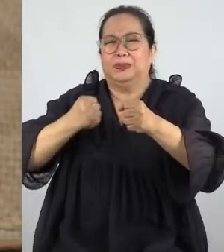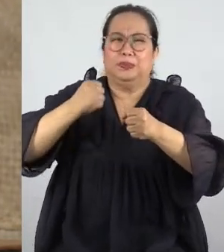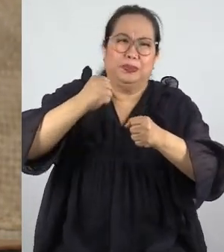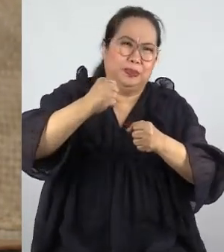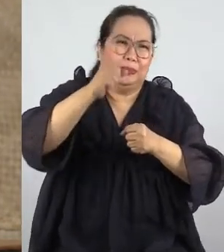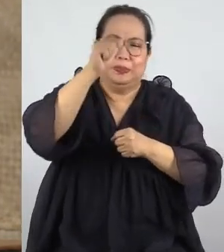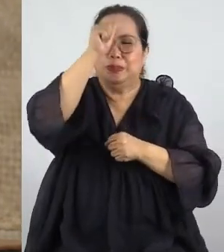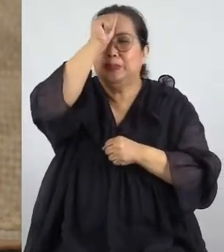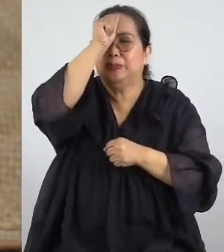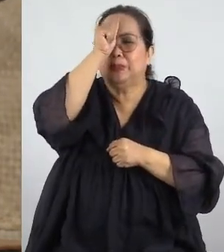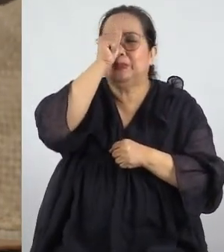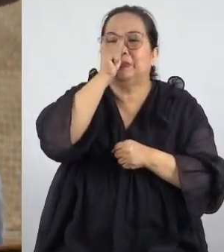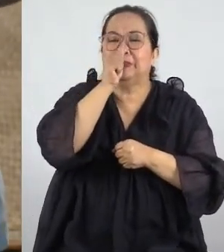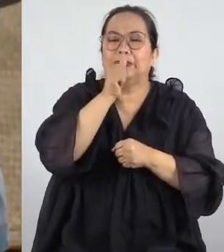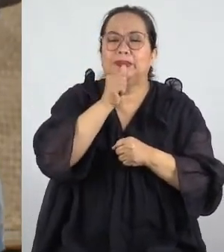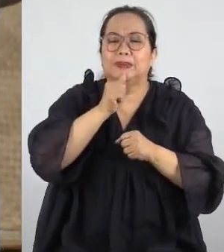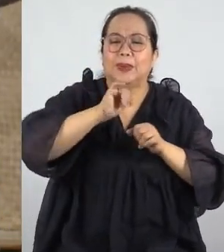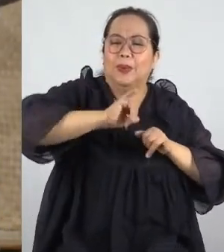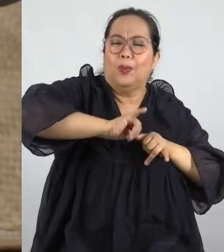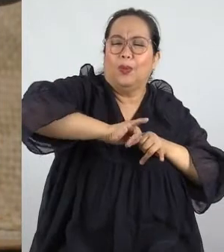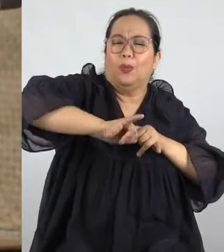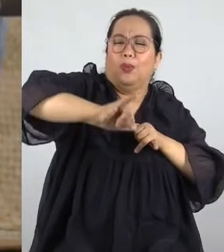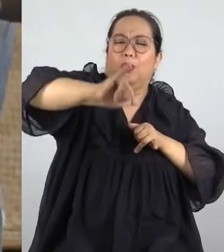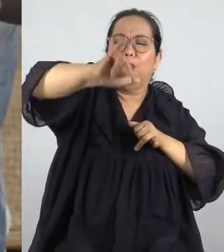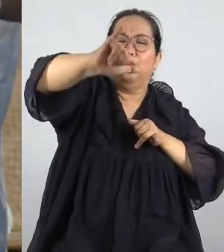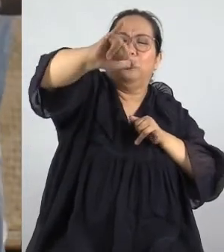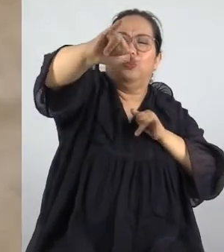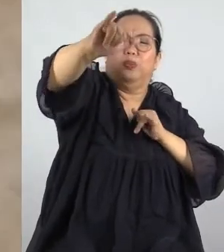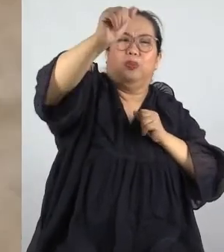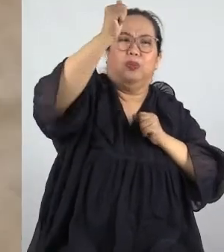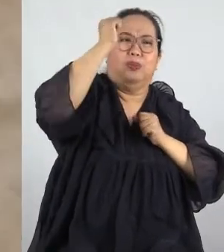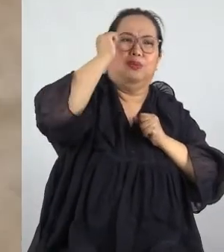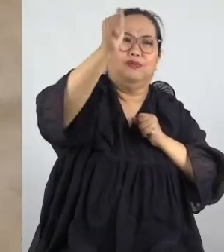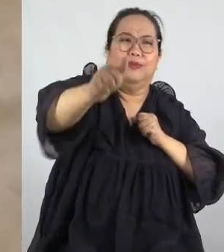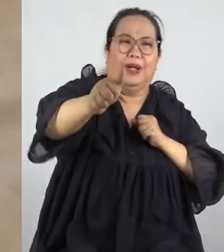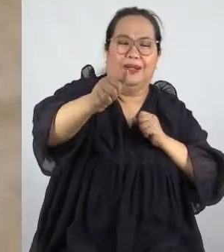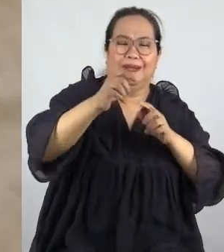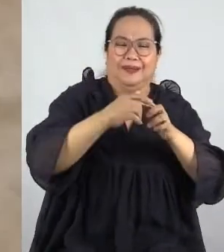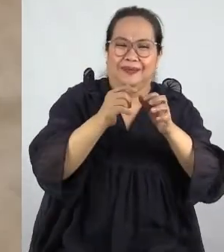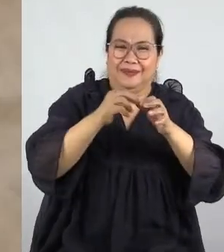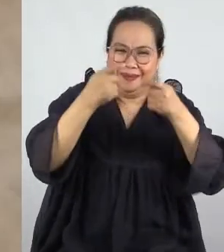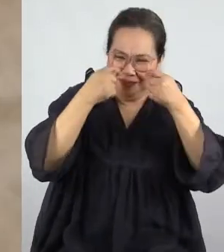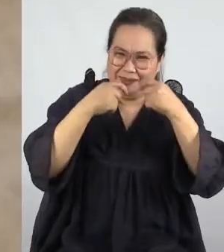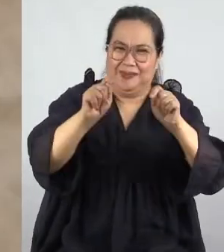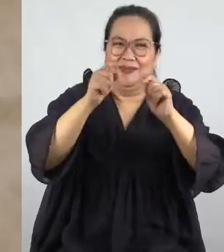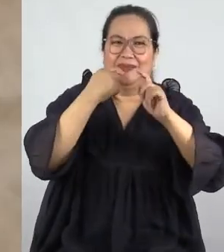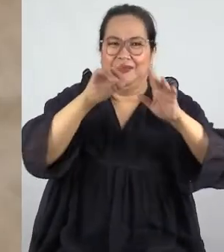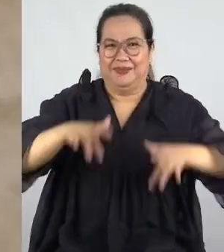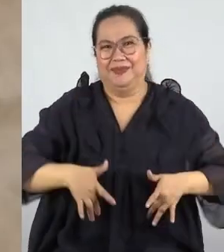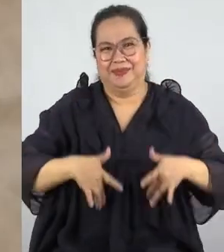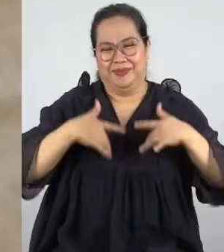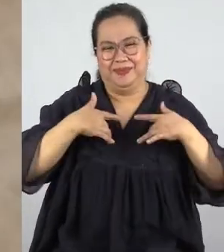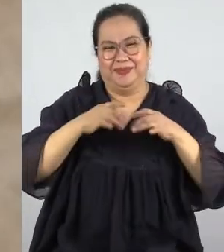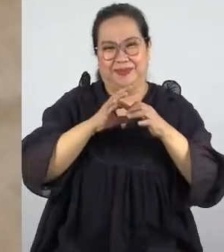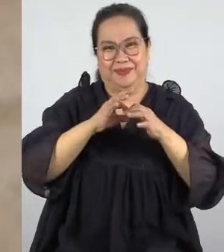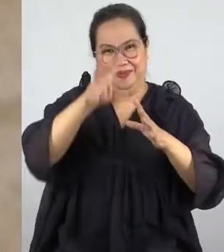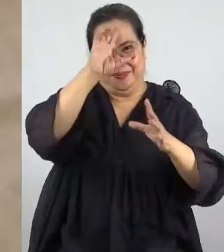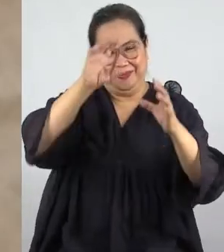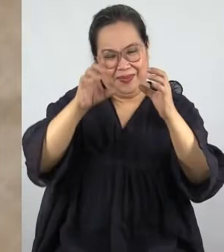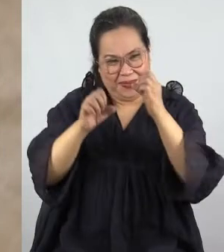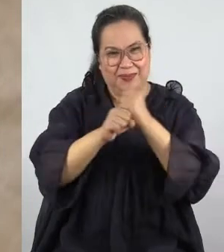pagtataga na karera ng buhay. Nangangailangan ng matiyagang pagpupursige ang buhay ng pananampalataya.